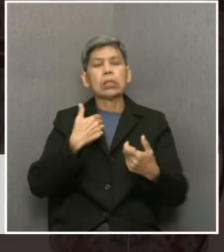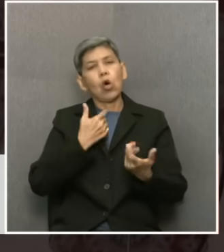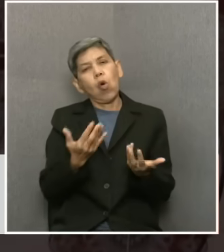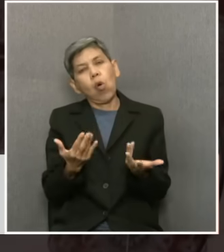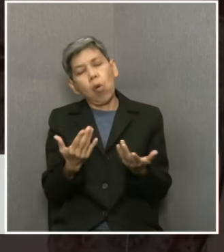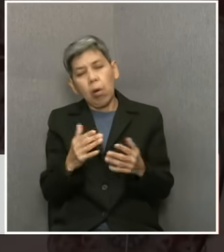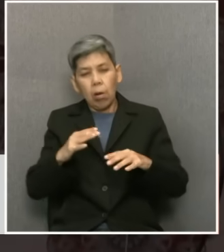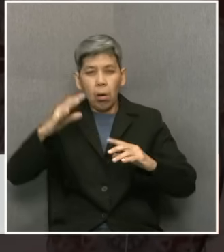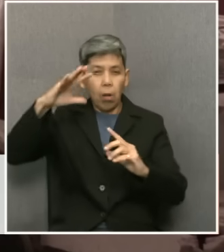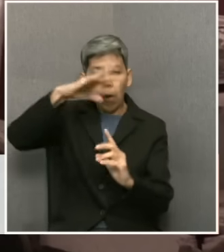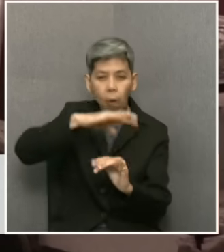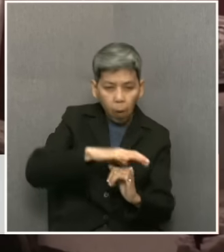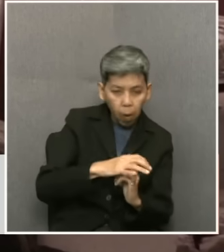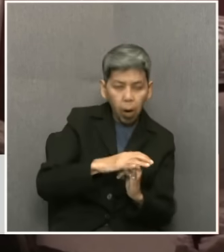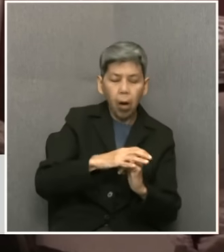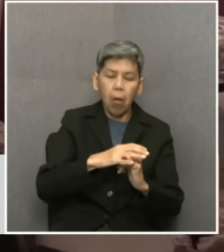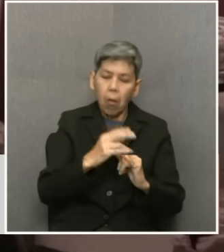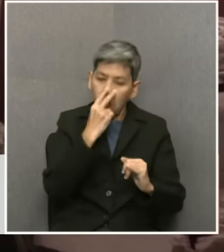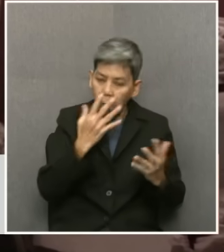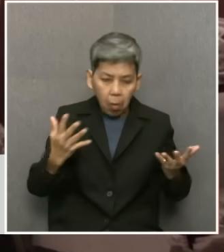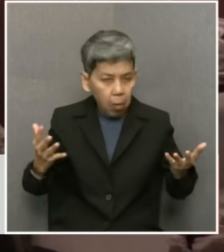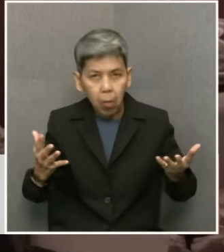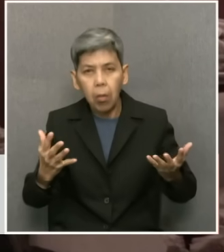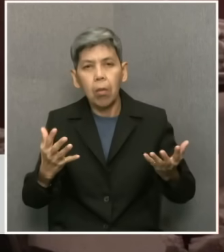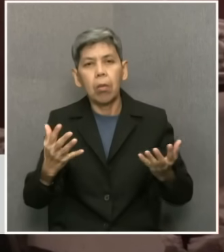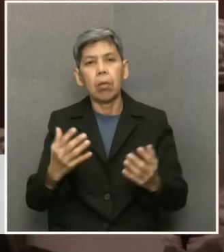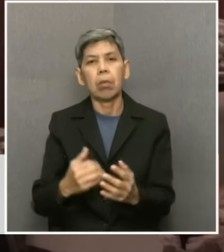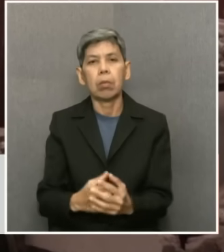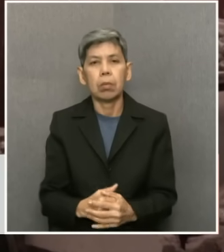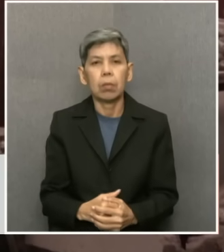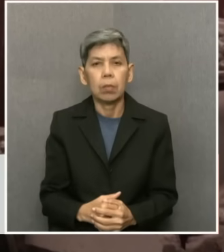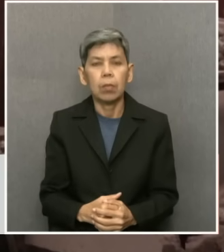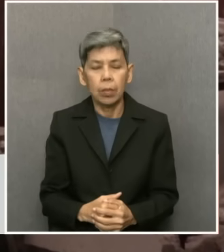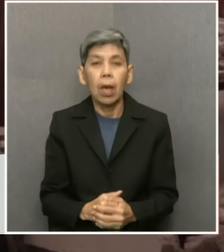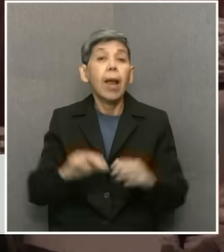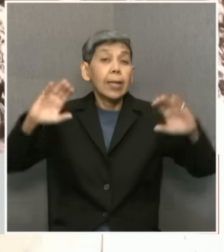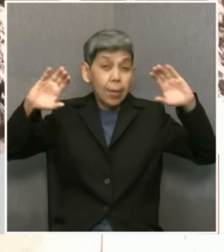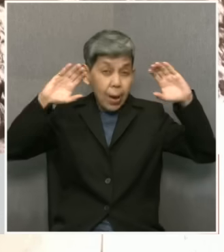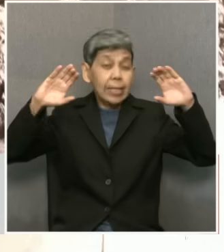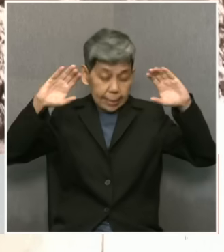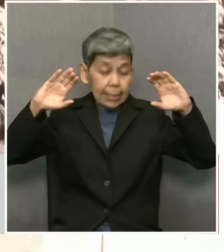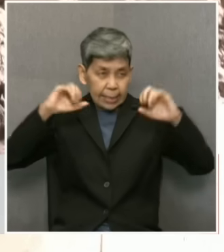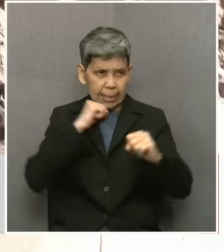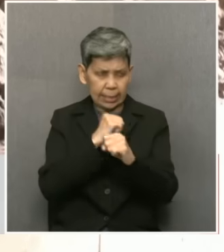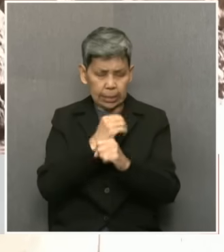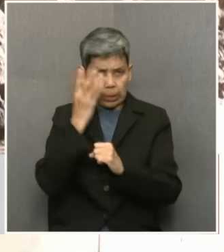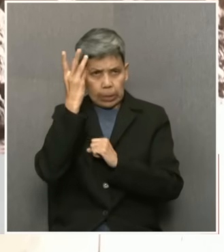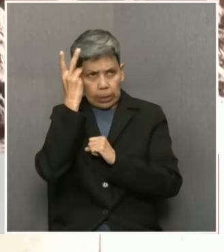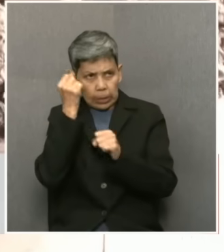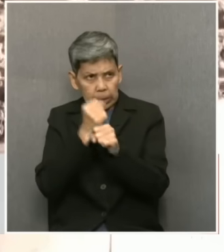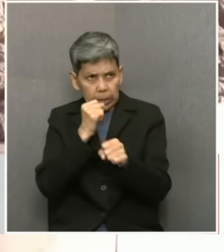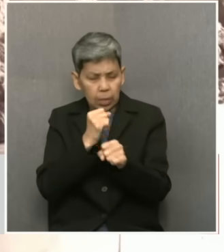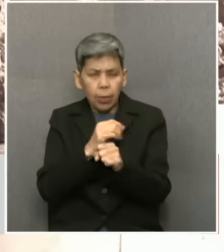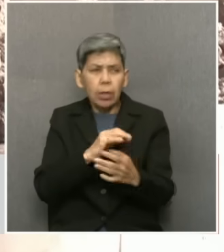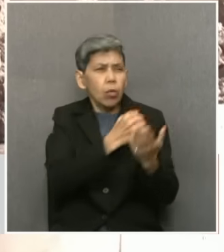ชีวิตนั้นริบหรี่ลงทุกทีทุกวินาทีครับส่วนรัฐบาลโมร็อกโกกำลังถูกกดดันนะครับให้ยอมรับความช่ว